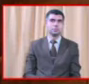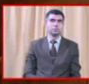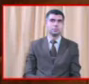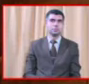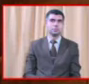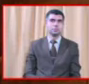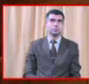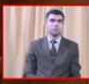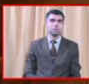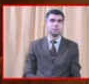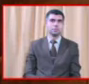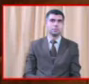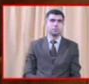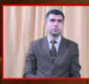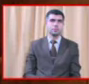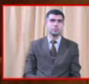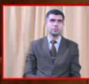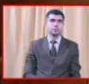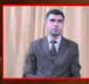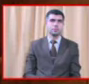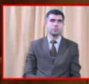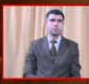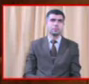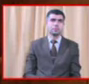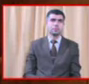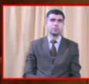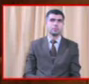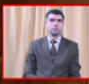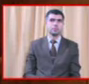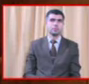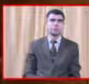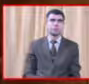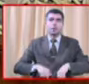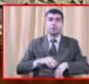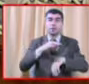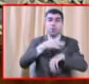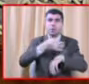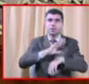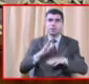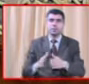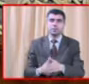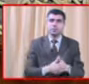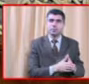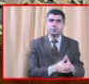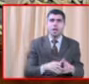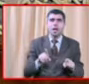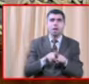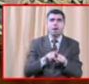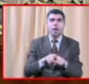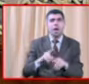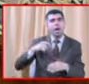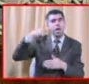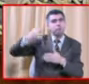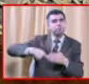ما بقاش الوقت يمكننا نشوف، باقي عندك الوقت تفضل، انتهى الوقت. شكرا. تعميم المنح الدراسية للسيدات والسادة